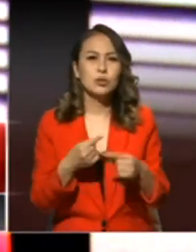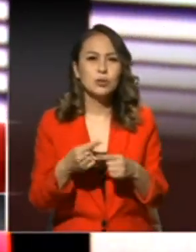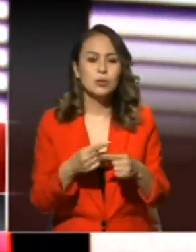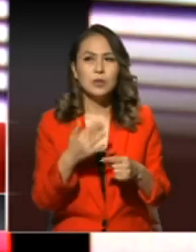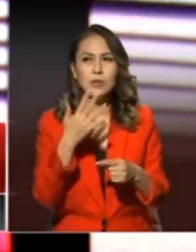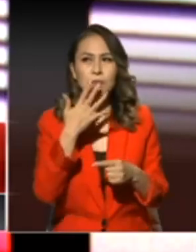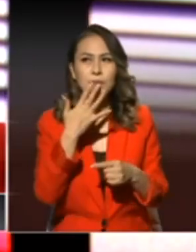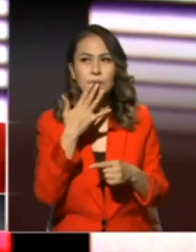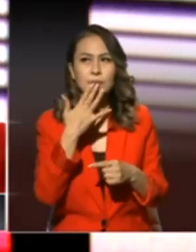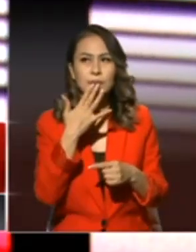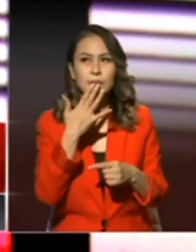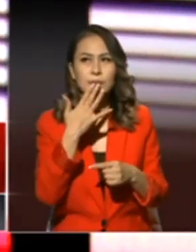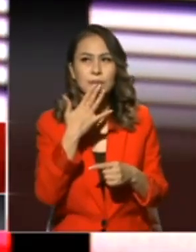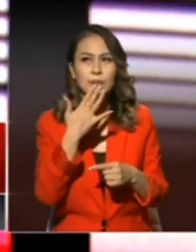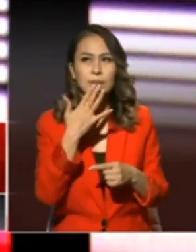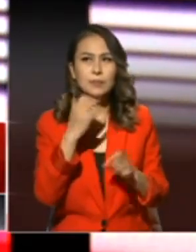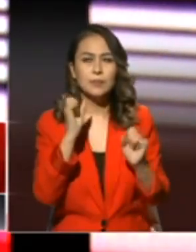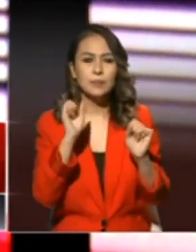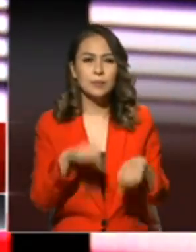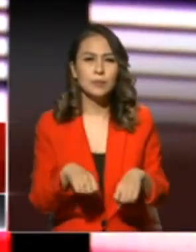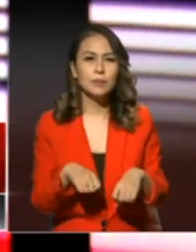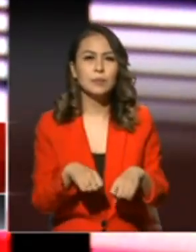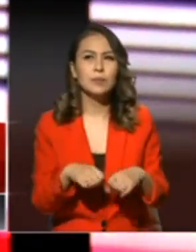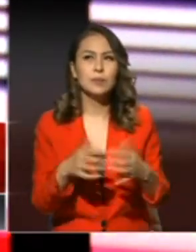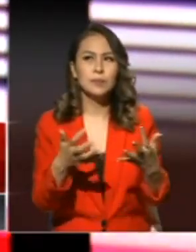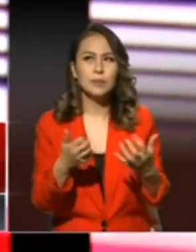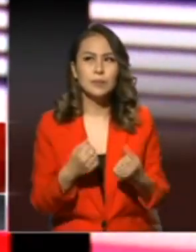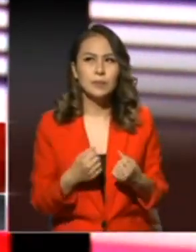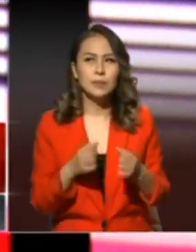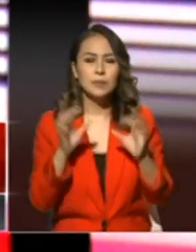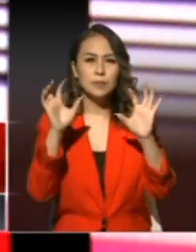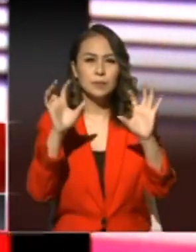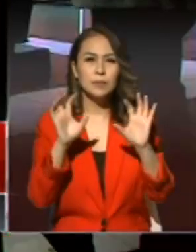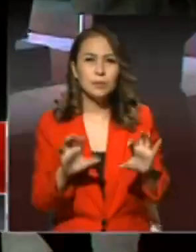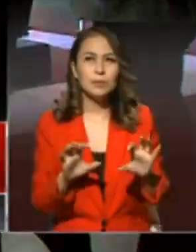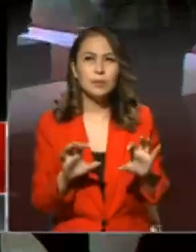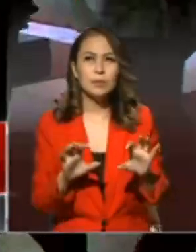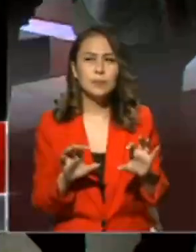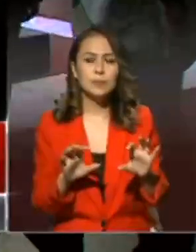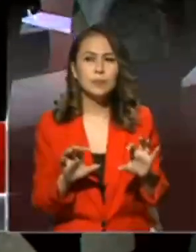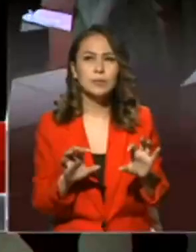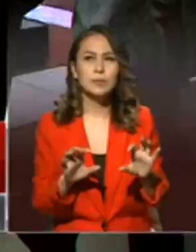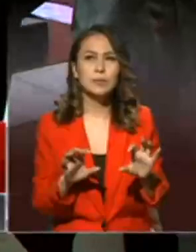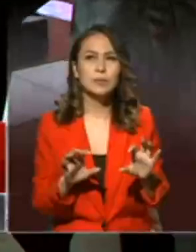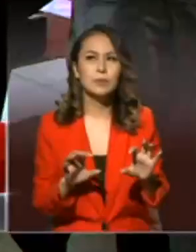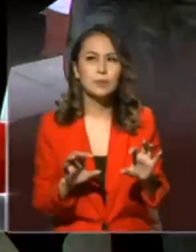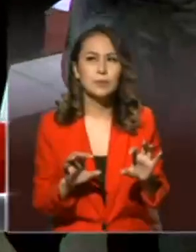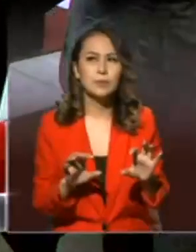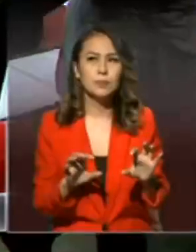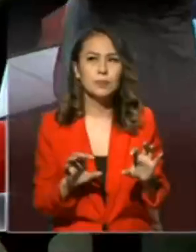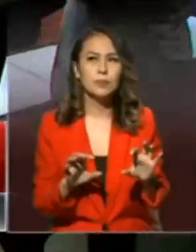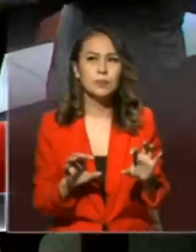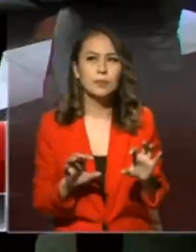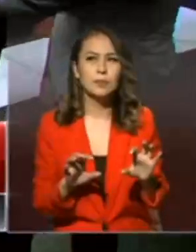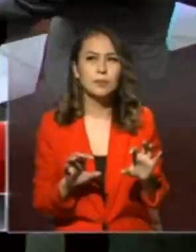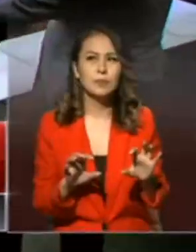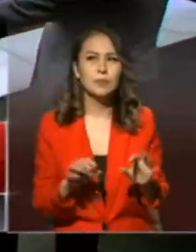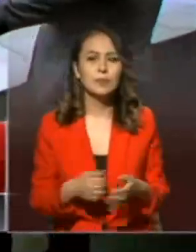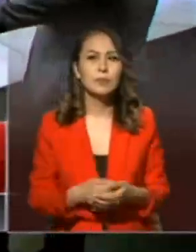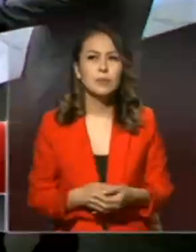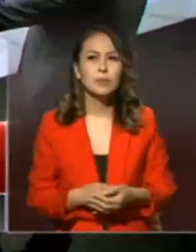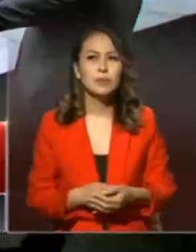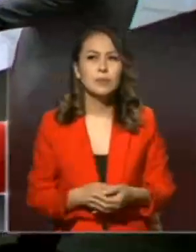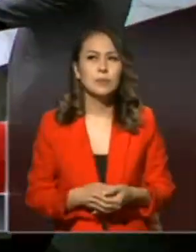шетел пациенттерін қабылдай алады екен. Заңды қабылдай алады екен. Шетел азаматтарына заңды түрде олар.